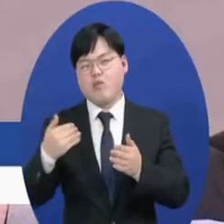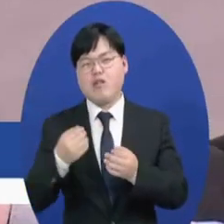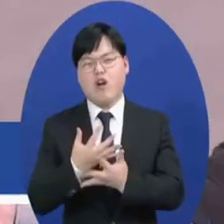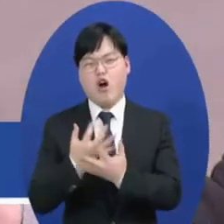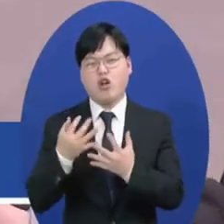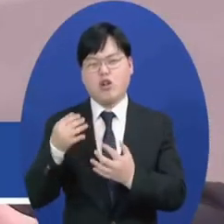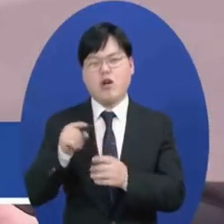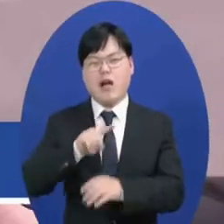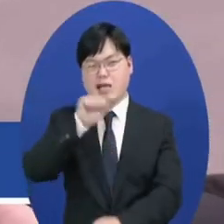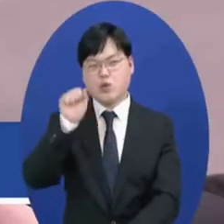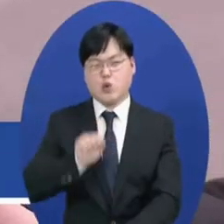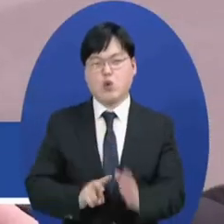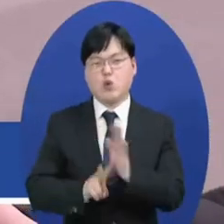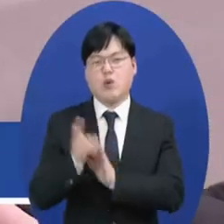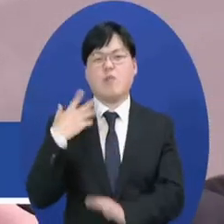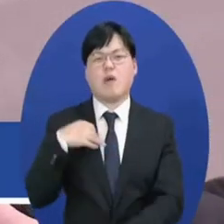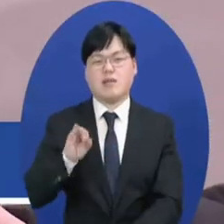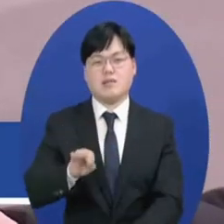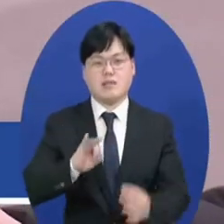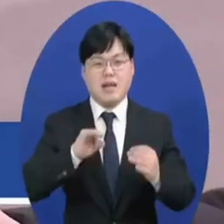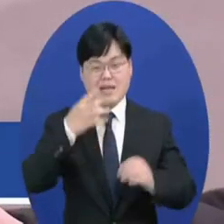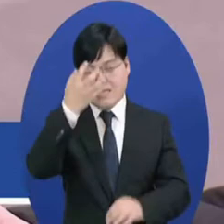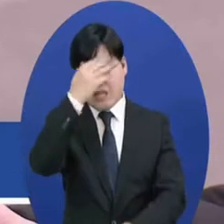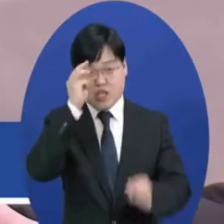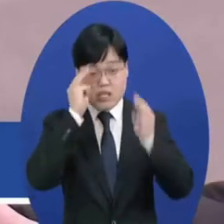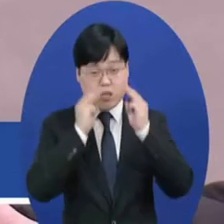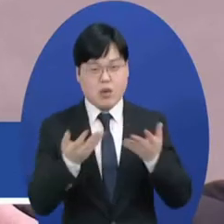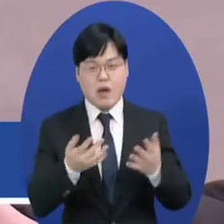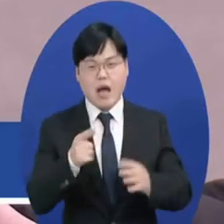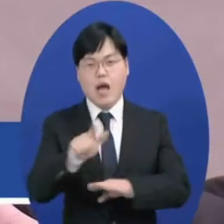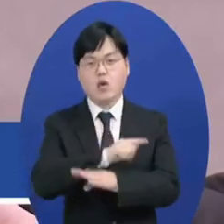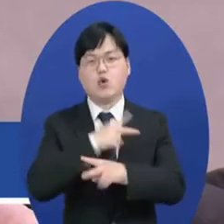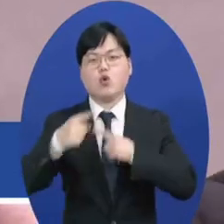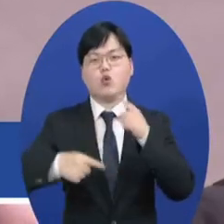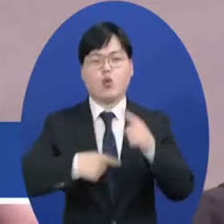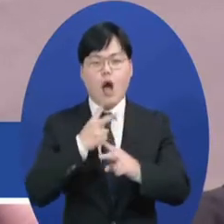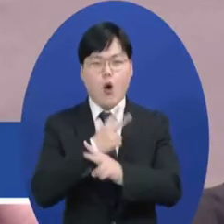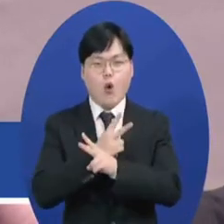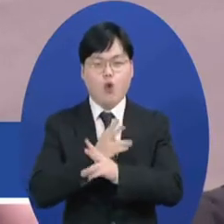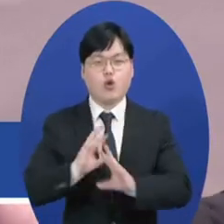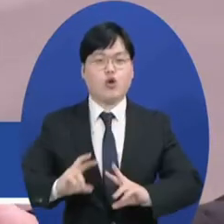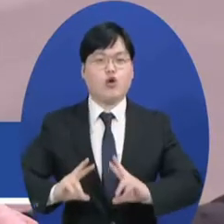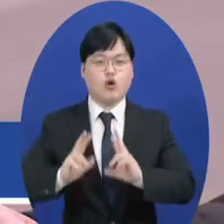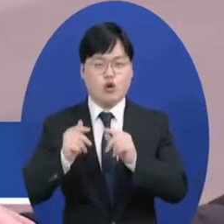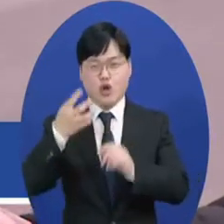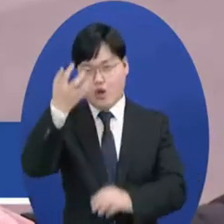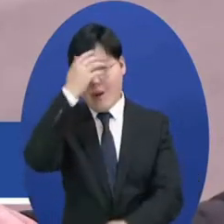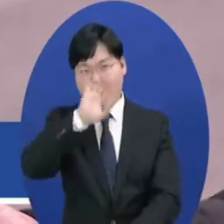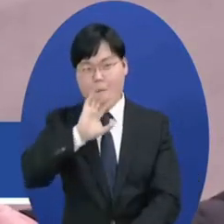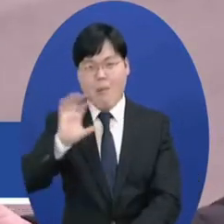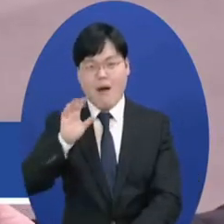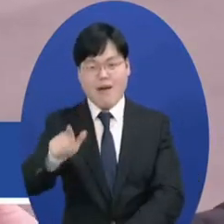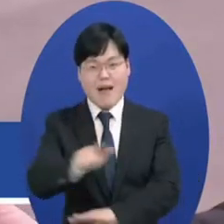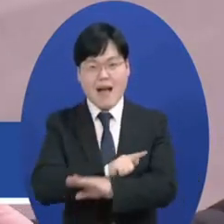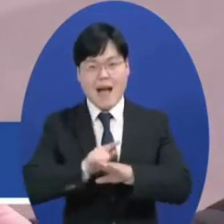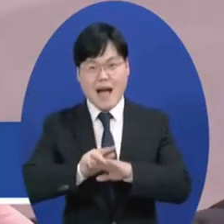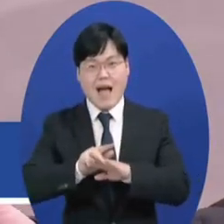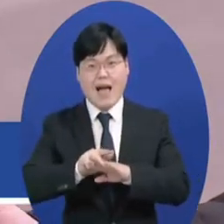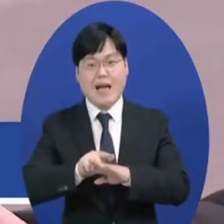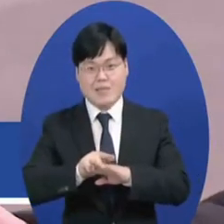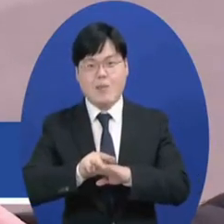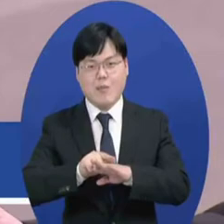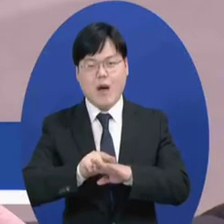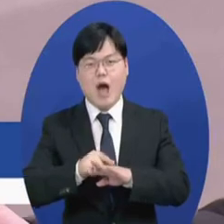одоо ийм зөрчил гардаг байсан. Тэгээд засгийн газрын бас шийдвэр гараад газрын тухай хуульд өөрчлөлт ороод төрийн одоо ийм байгууллагын газраас газар